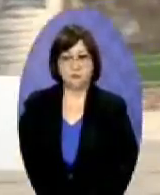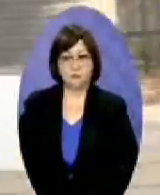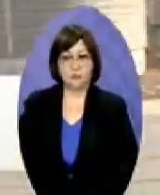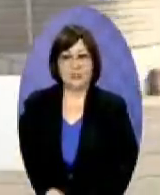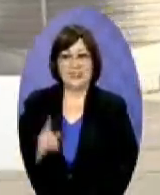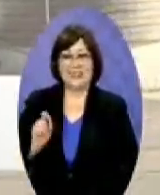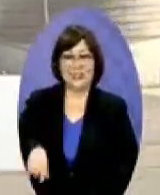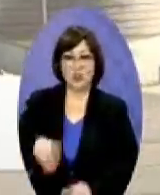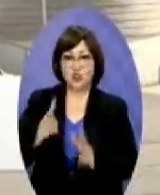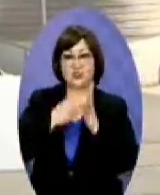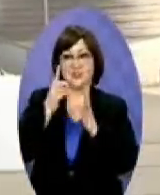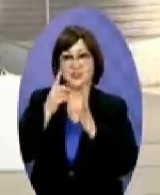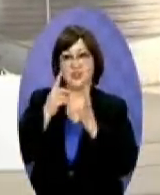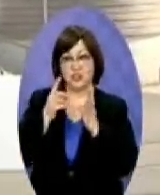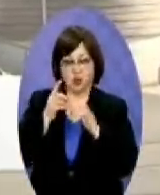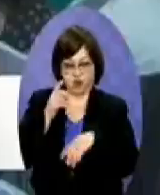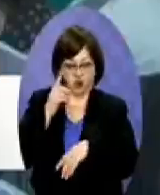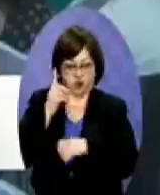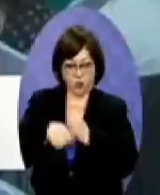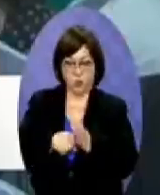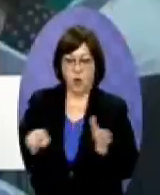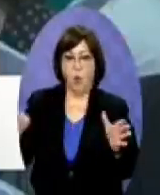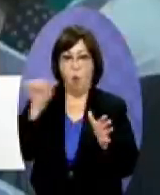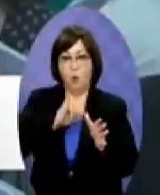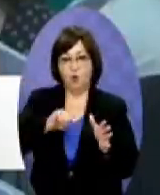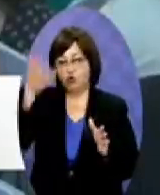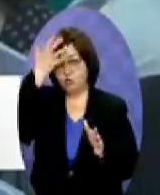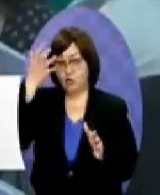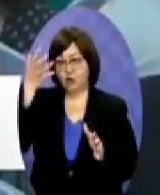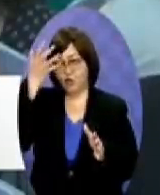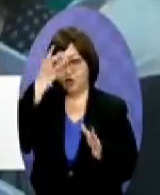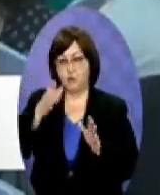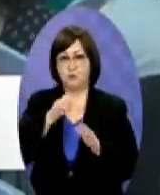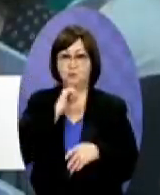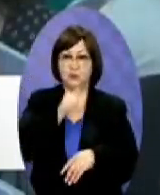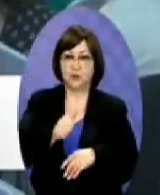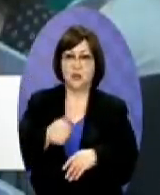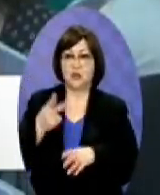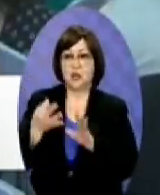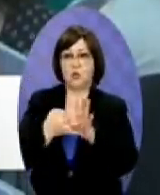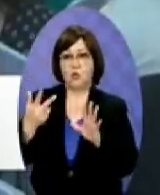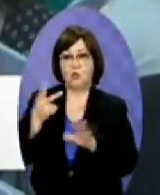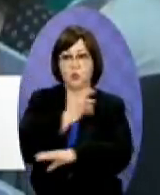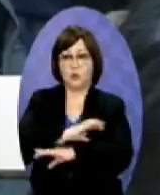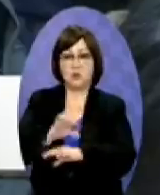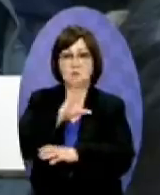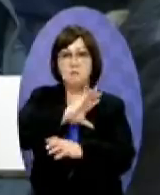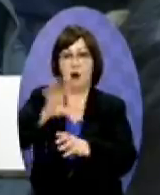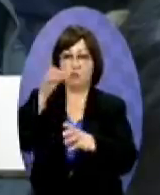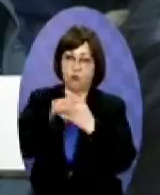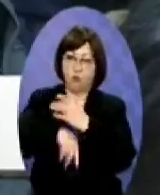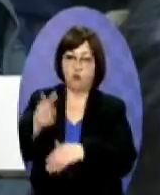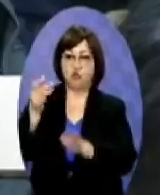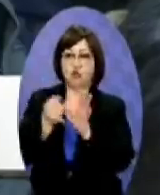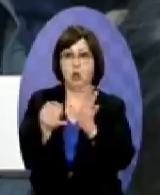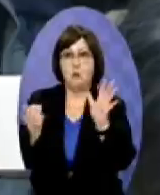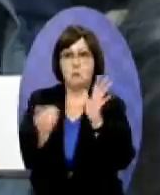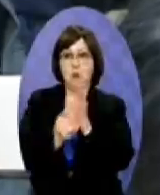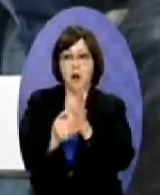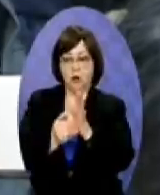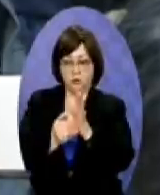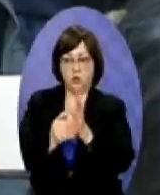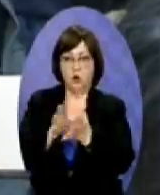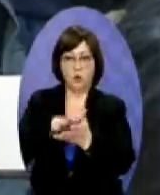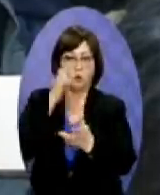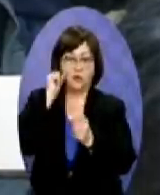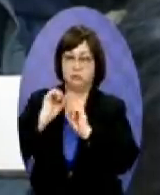Энэ хичээлийн жилд улсын хэмжээнд төрийн болон төрийн бус өмчийн 83 сургалтын байгууллагад 37,000 гаруй суралцагч суралцаж, 4,600 гаруй